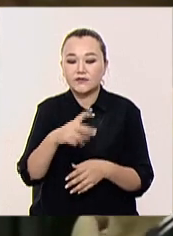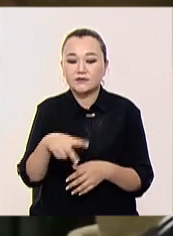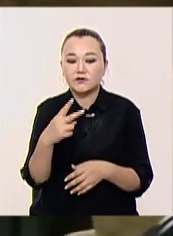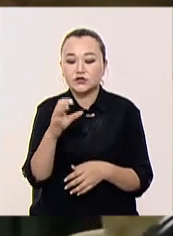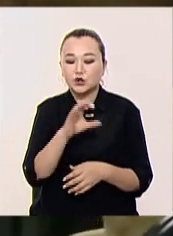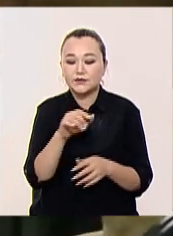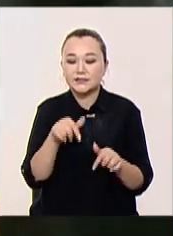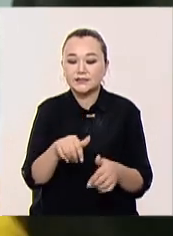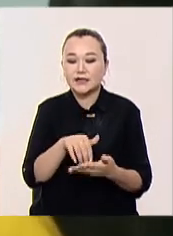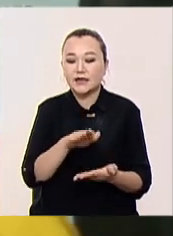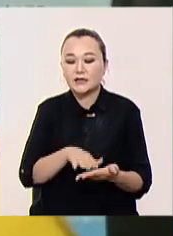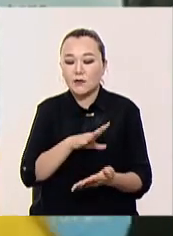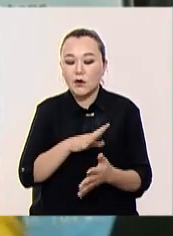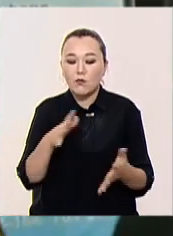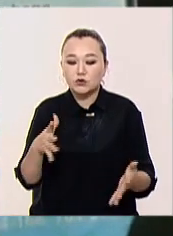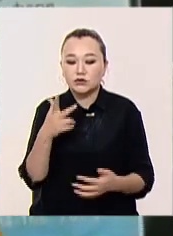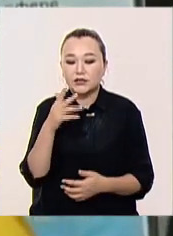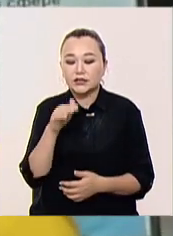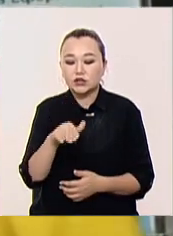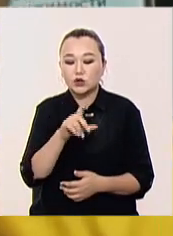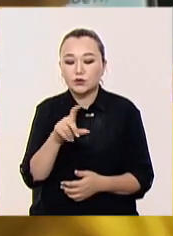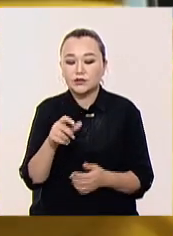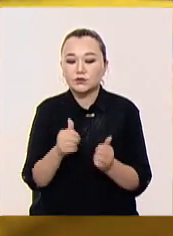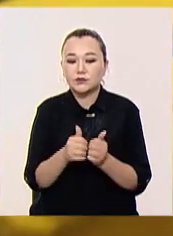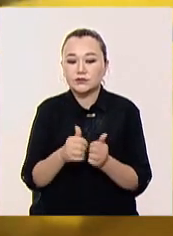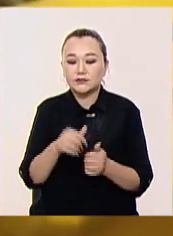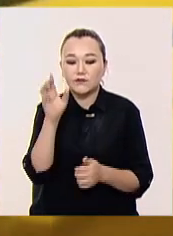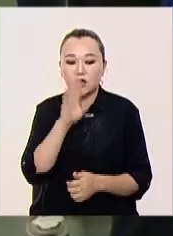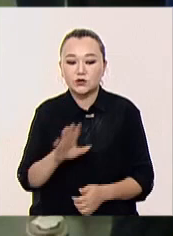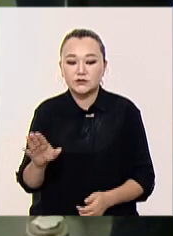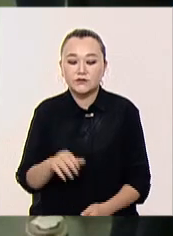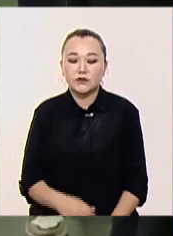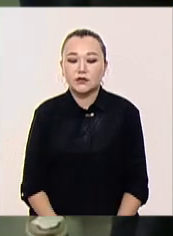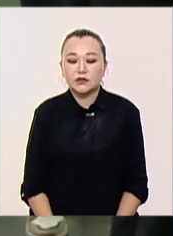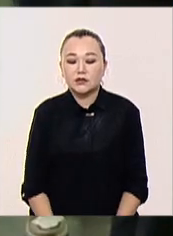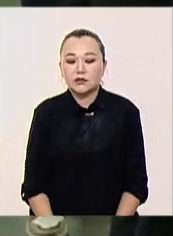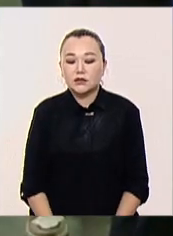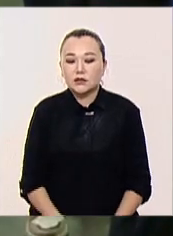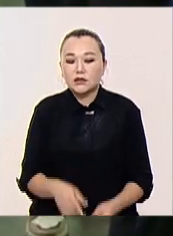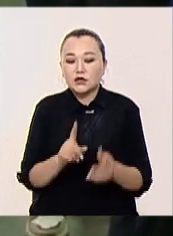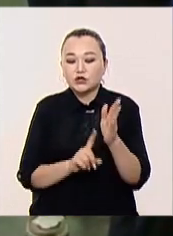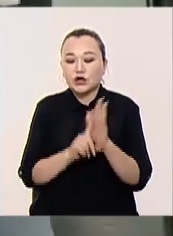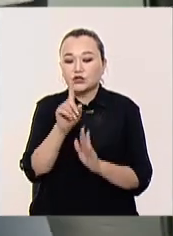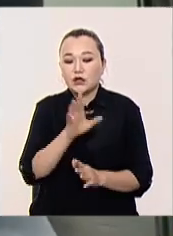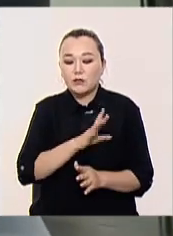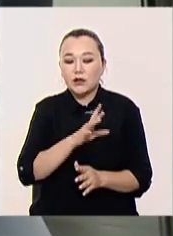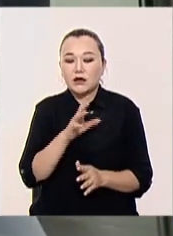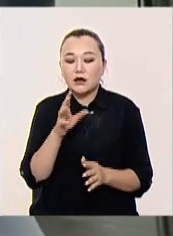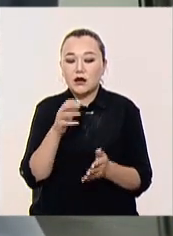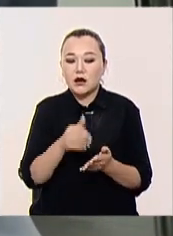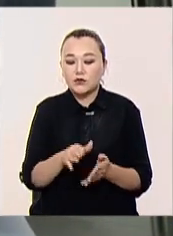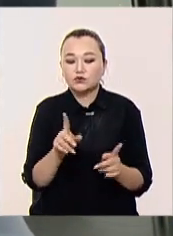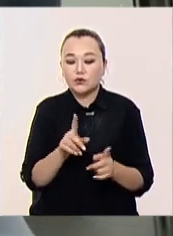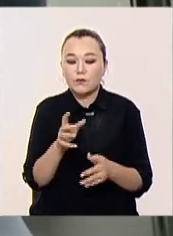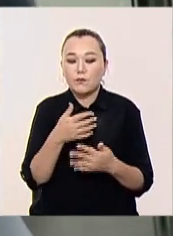сентября здесь зарегистрировалось больше 3000 граждан соседнего государства. Сначала был отказ, потому что что-то